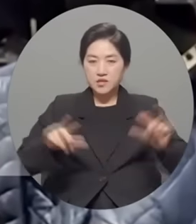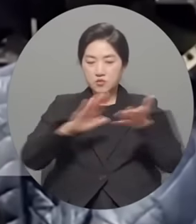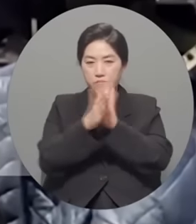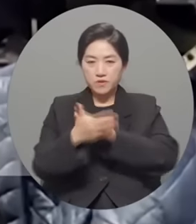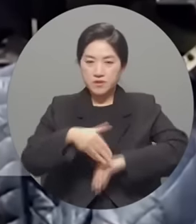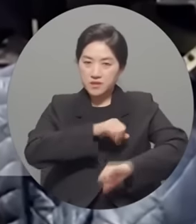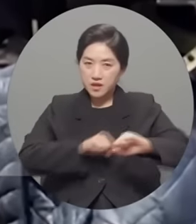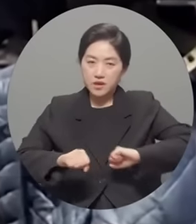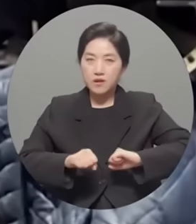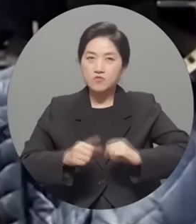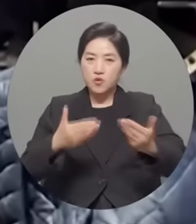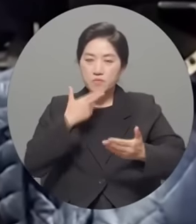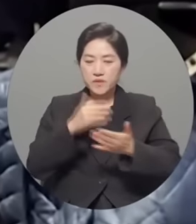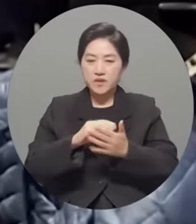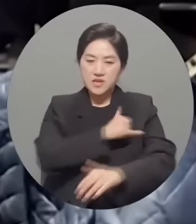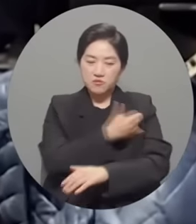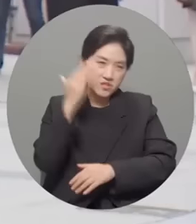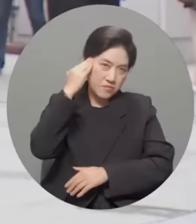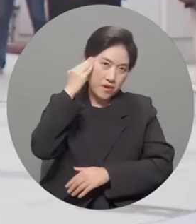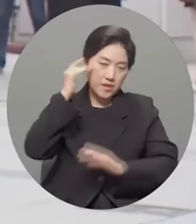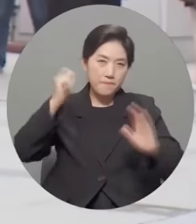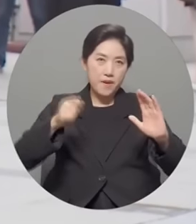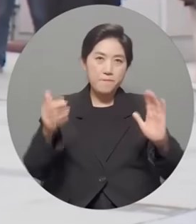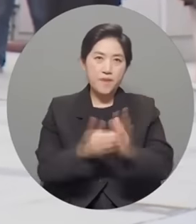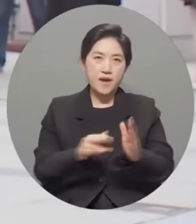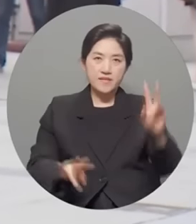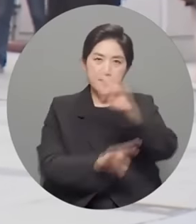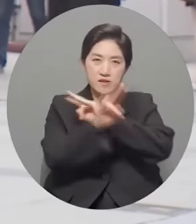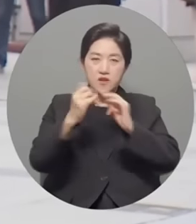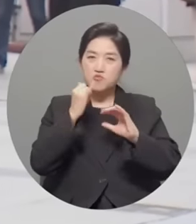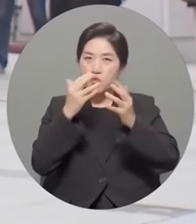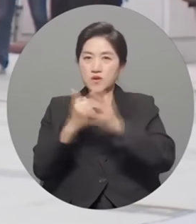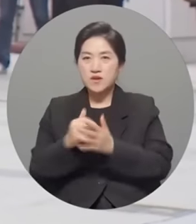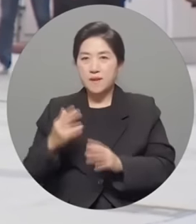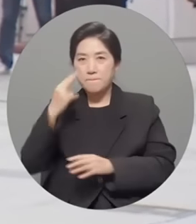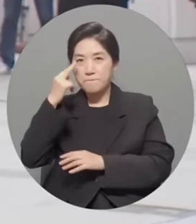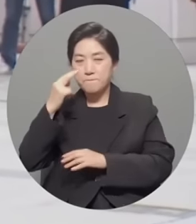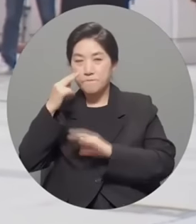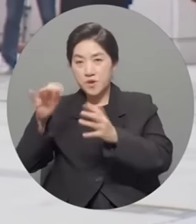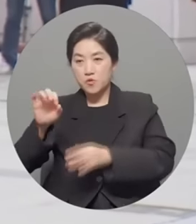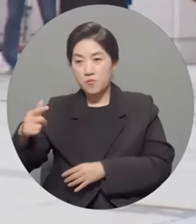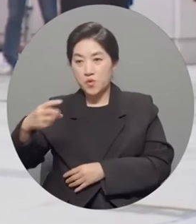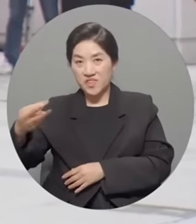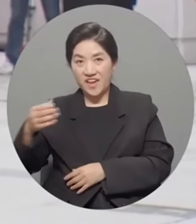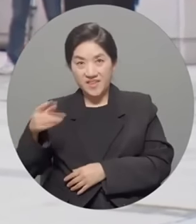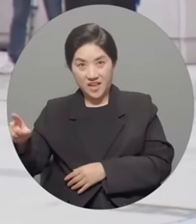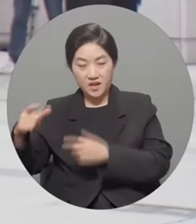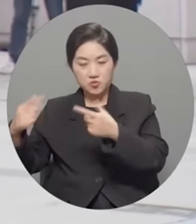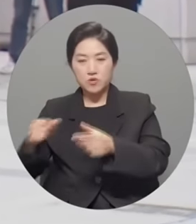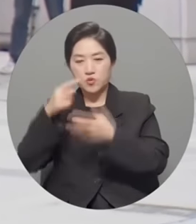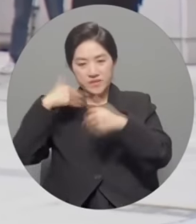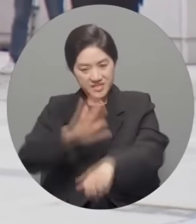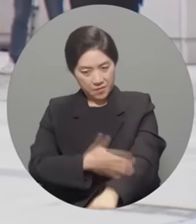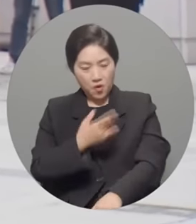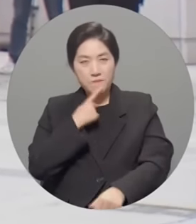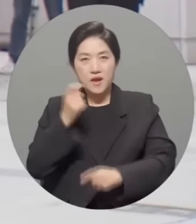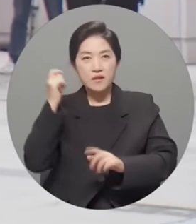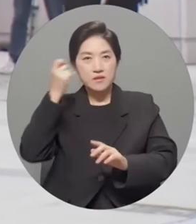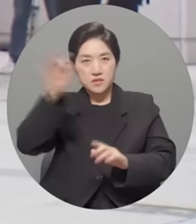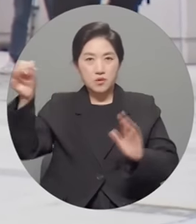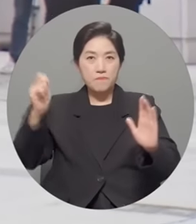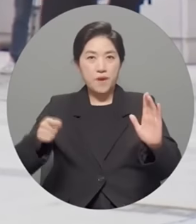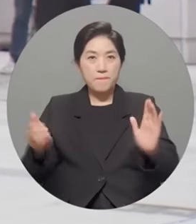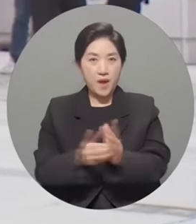인권을 침해했다고 판결했습니다. 네덜란드, 독일, 미국 몬태나주에서도 정부의 책임을 인정하는 판결이 있었습니다.